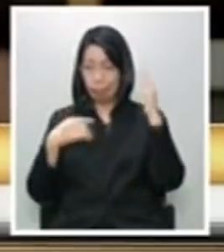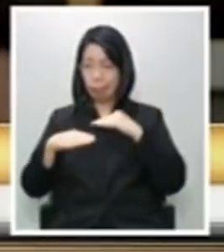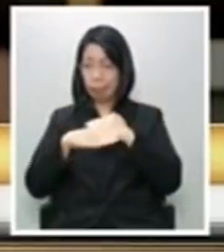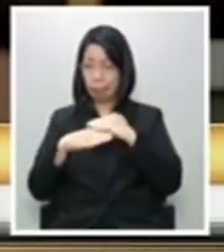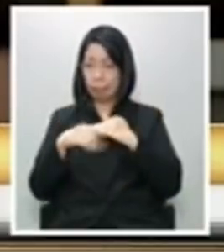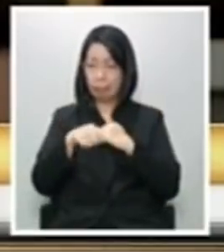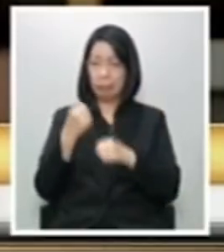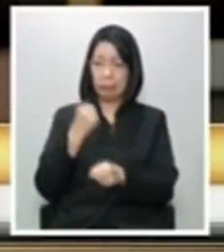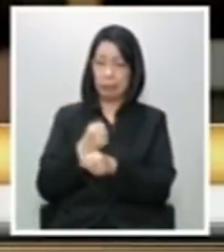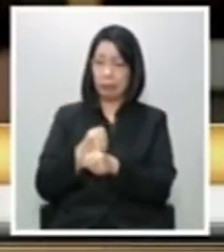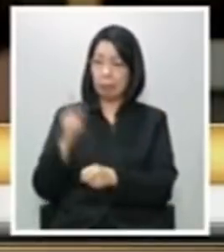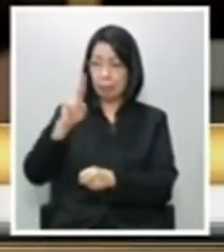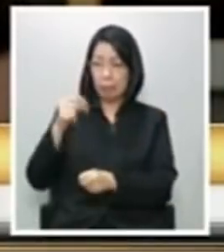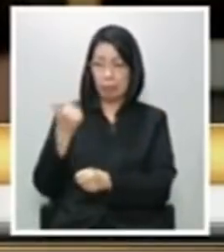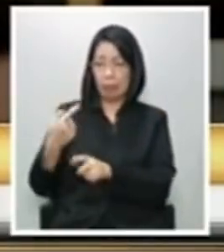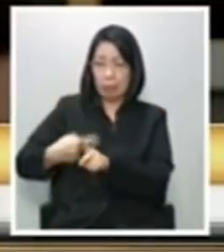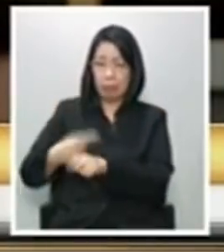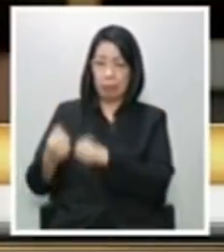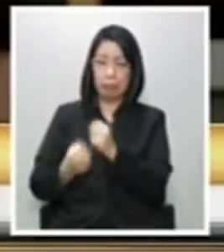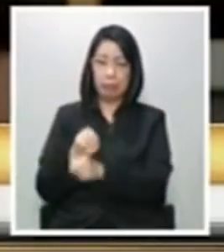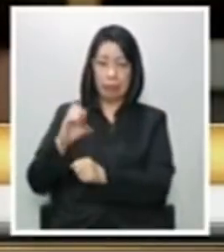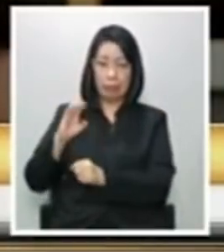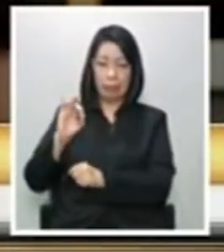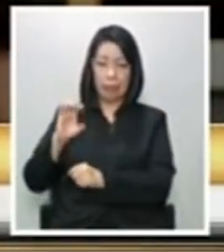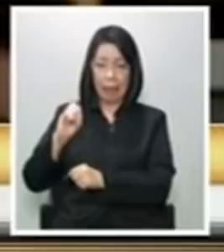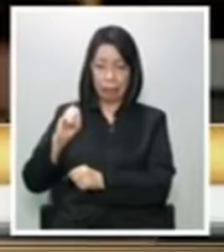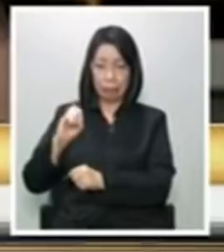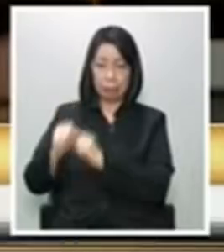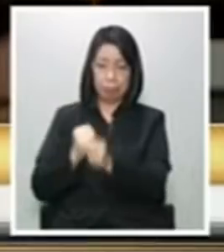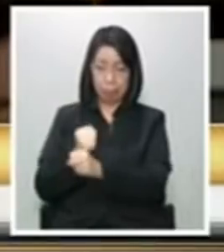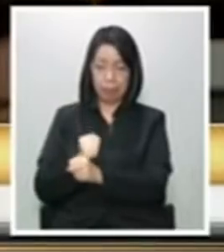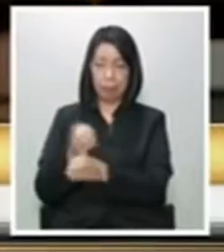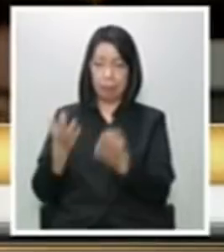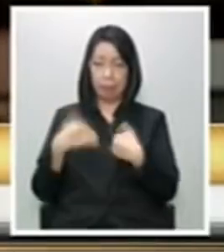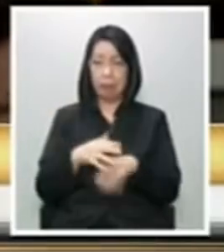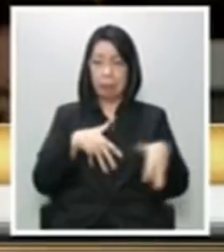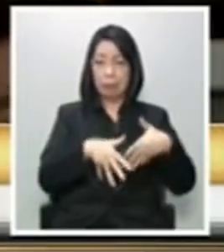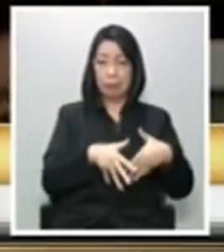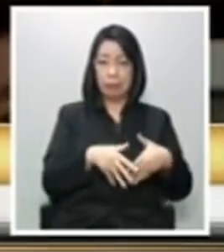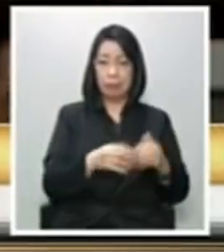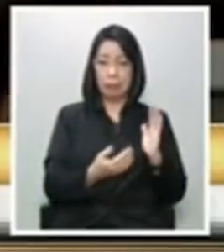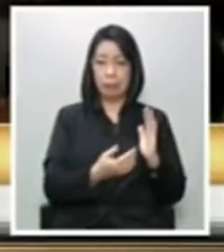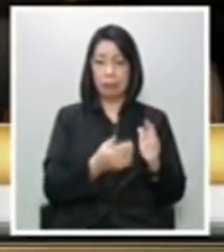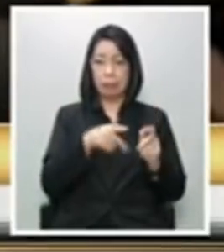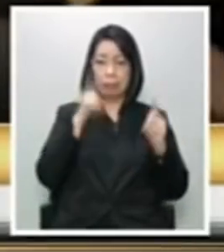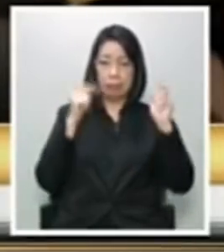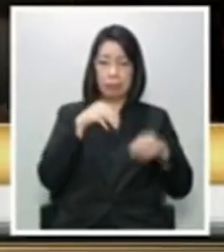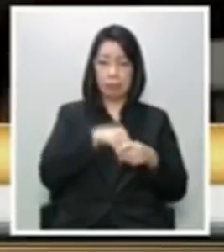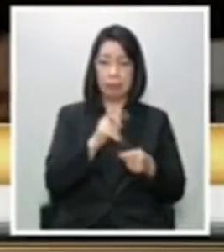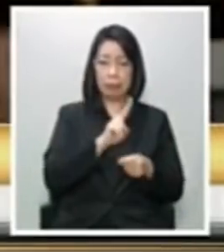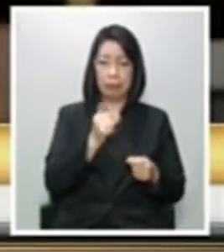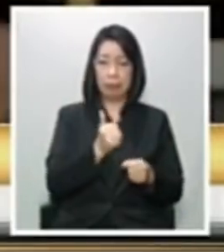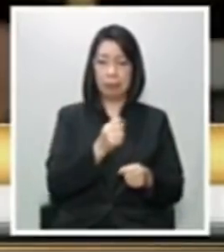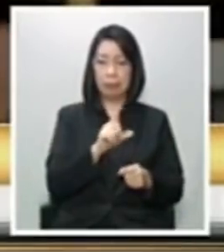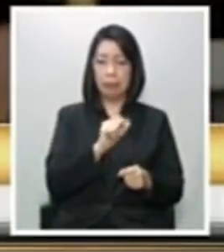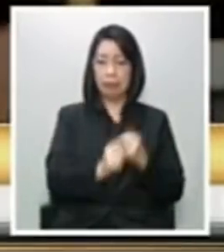ปีถ้าเป็น EEC สามารถใช้ที่ดินได้ถึง99ปีแต่ถ้าเกิดเป็นพี่น้องประชาชนที่มาจากเขตอุทยานใช้ที่ดินได้แ